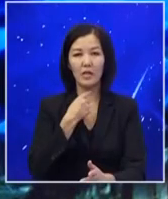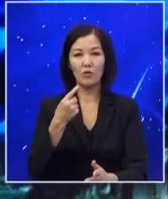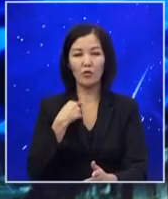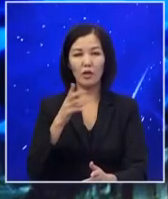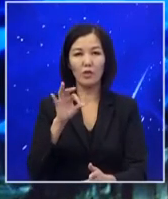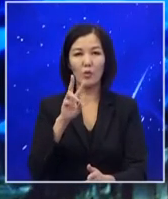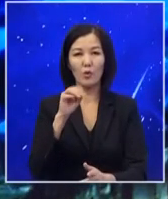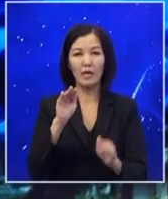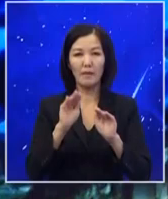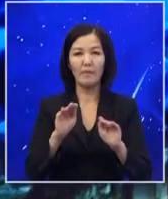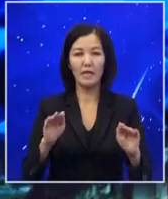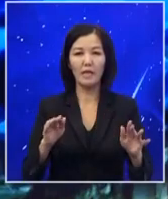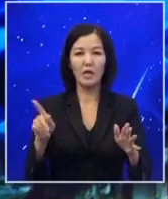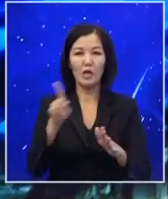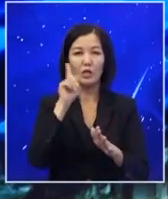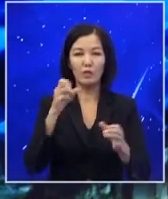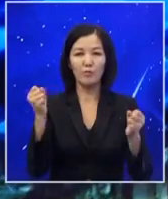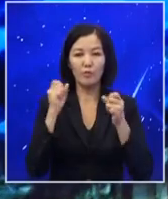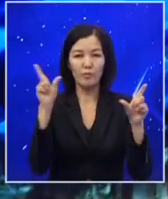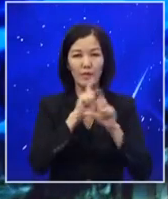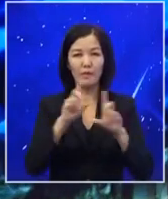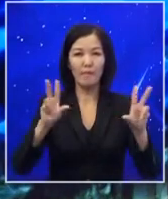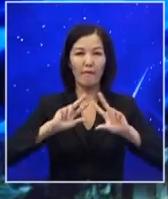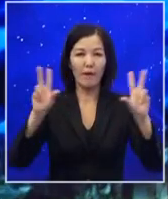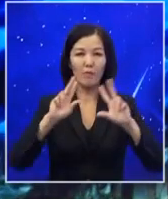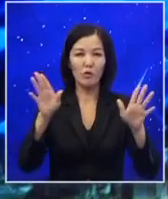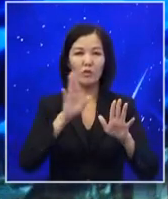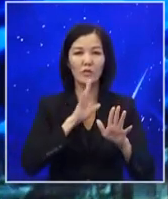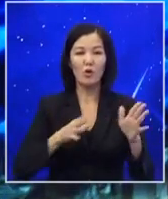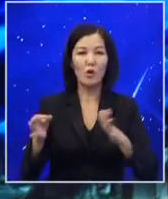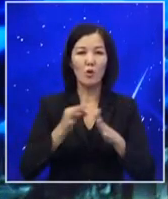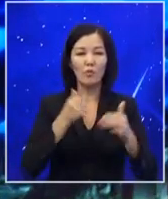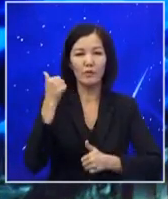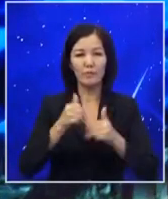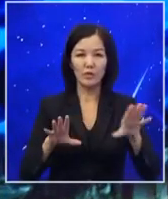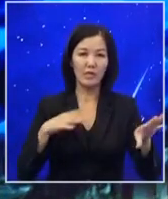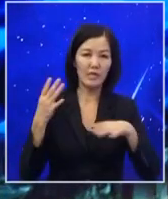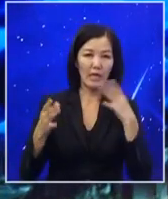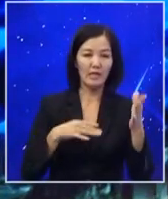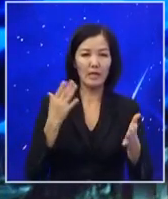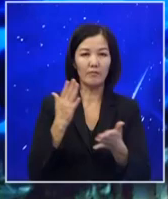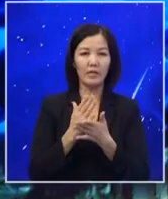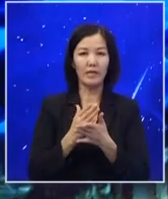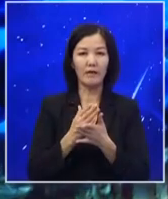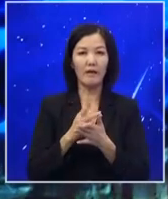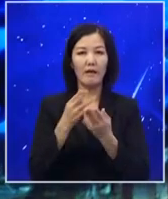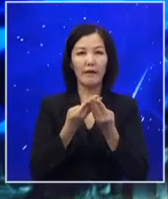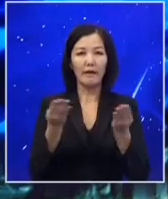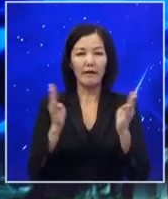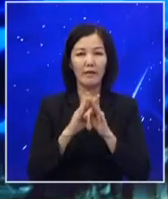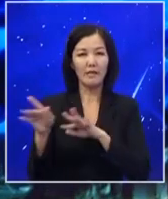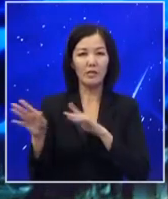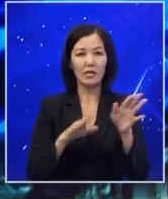Талдықорғандағы өркен балалар және жасөспірімдер спорт мектебінің волейболшы қыздары облыс біріншілігіне дайындалып жатыр. Еліміздегі карантин